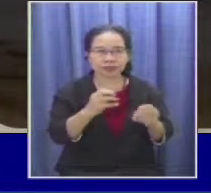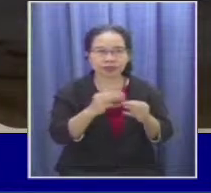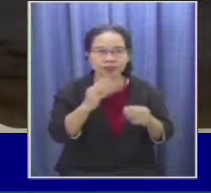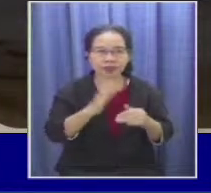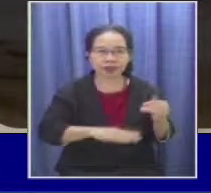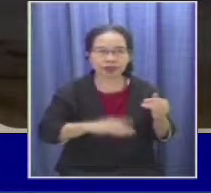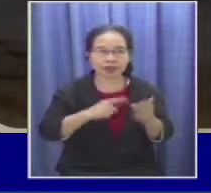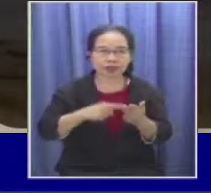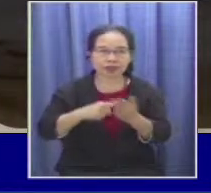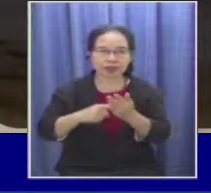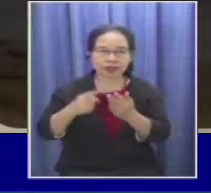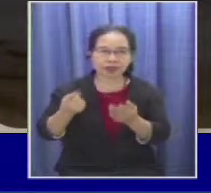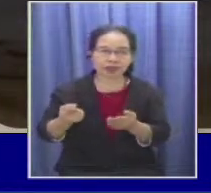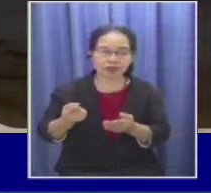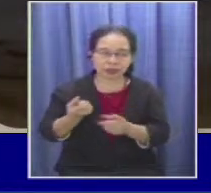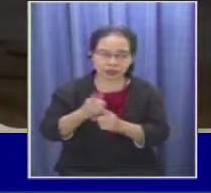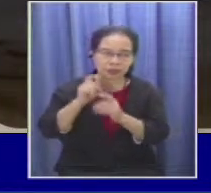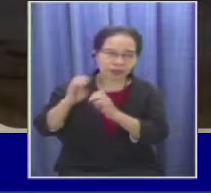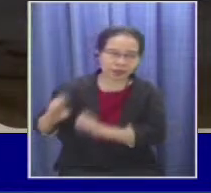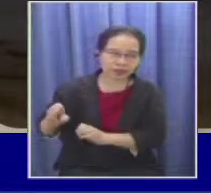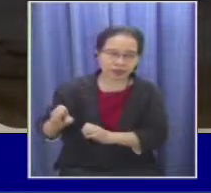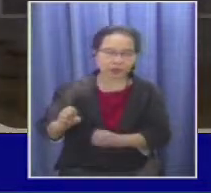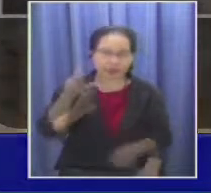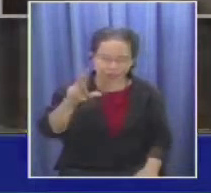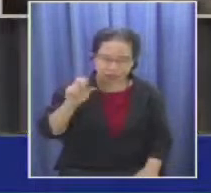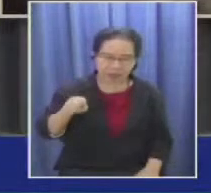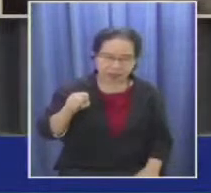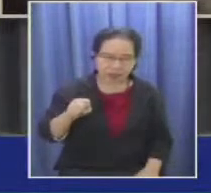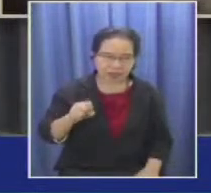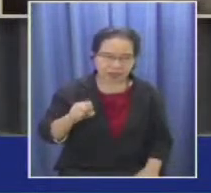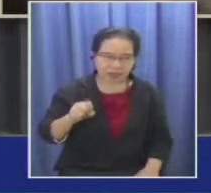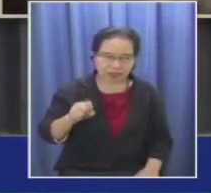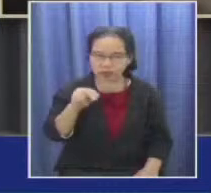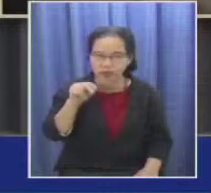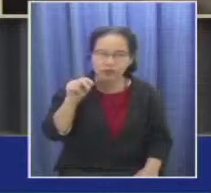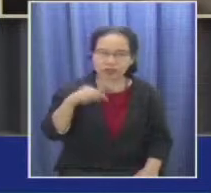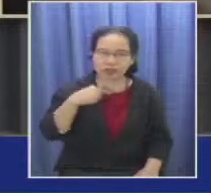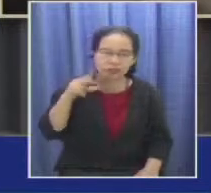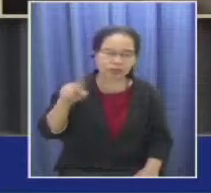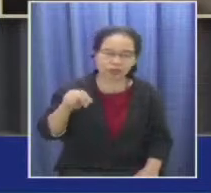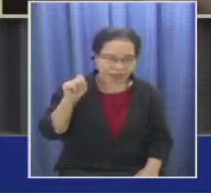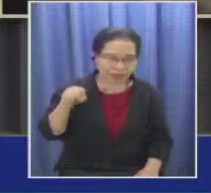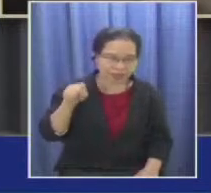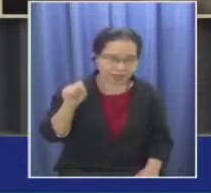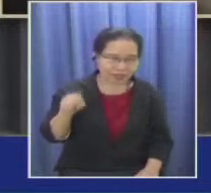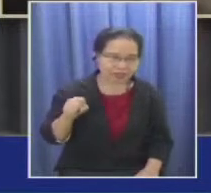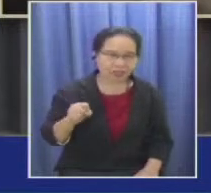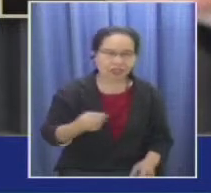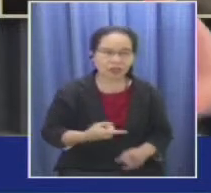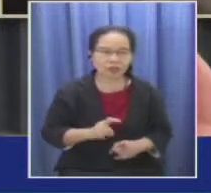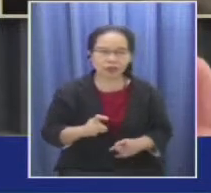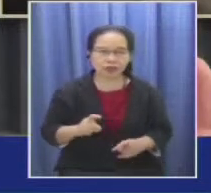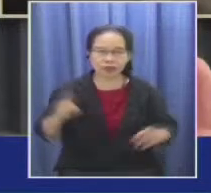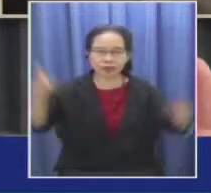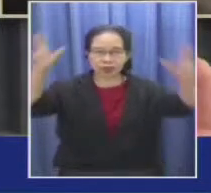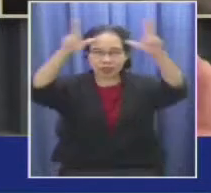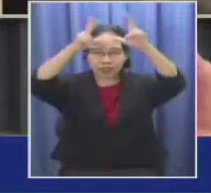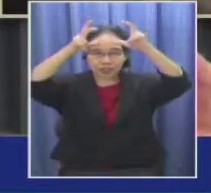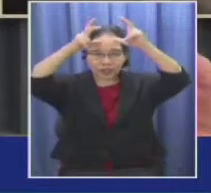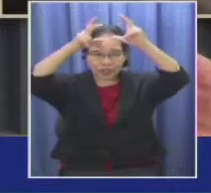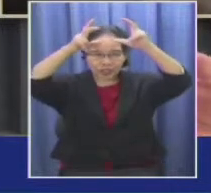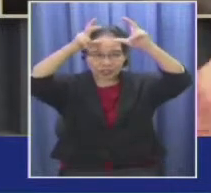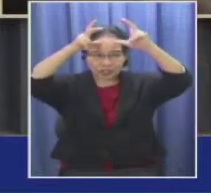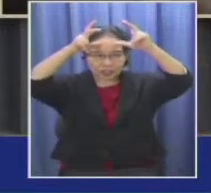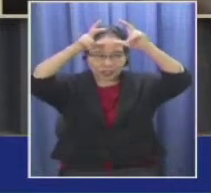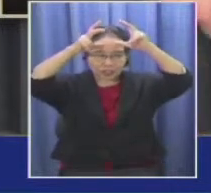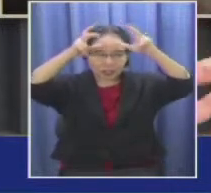mo kasa awo say dabi na dabi eye ane ya ane every says awo